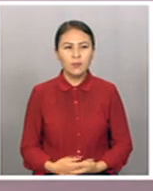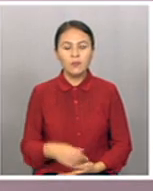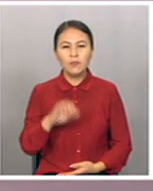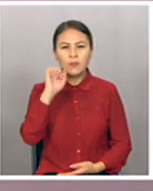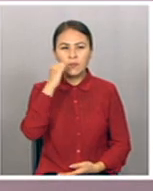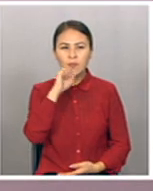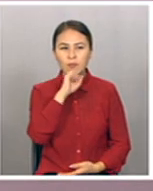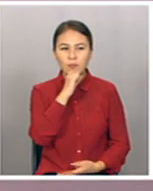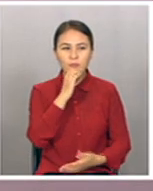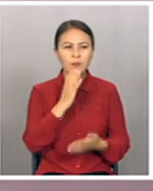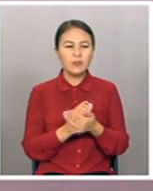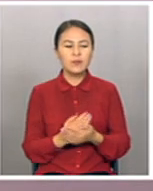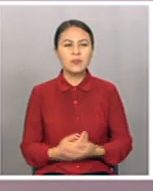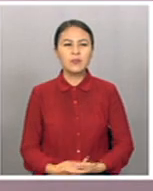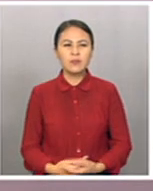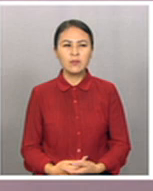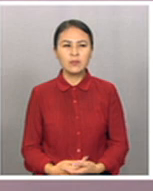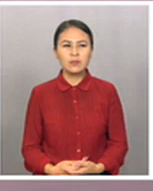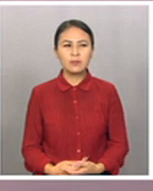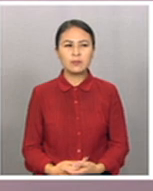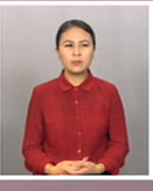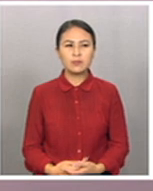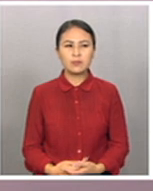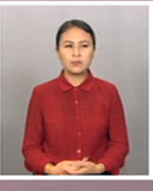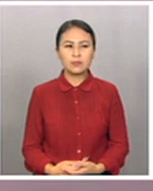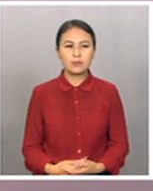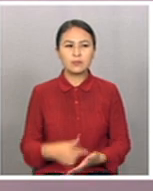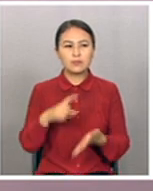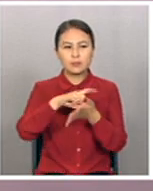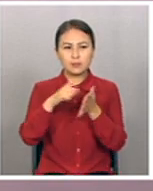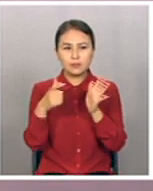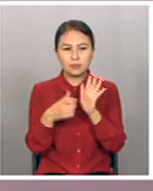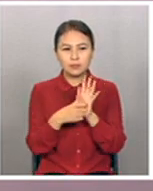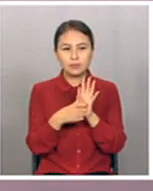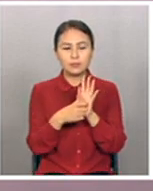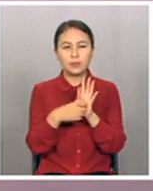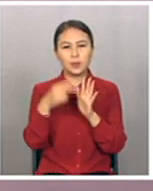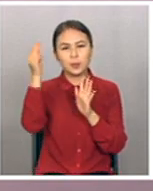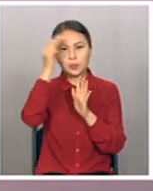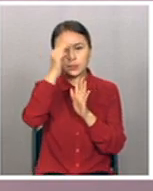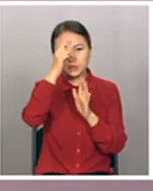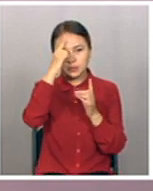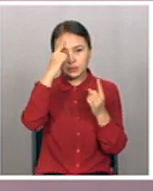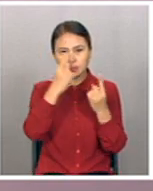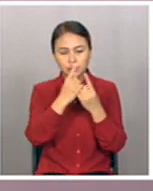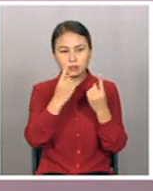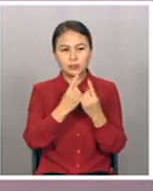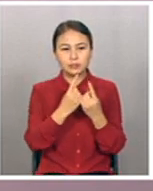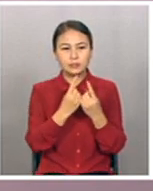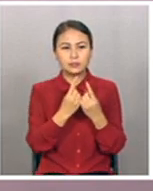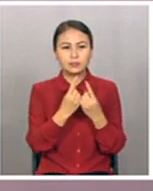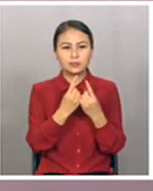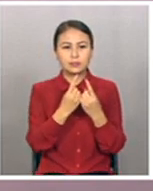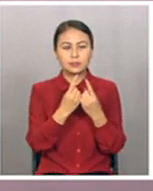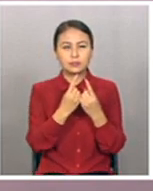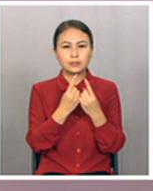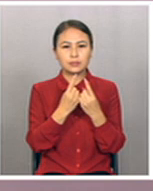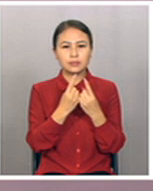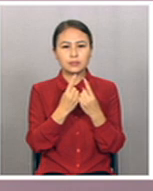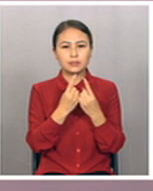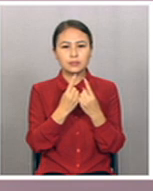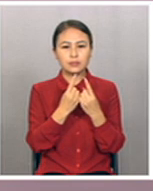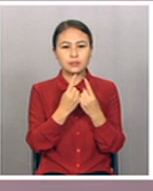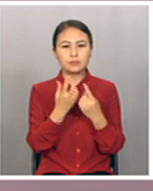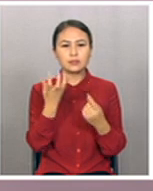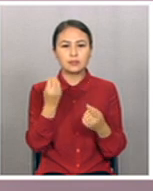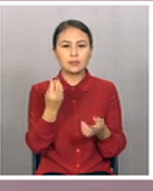Ата-әжесімен қарым-қатынас жасайды. Сыныптағы оқушылармен қарым-қатынас жасайды. Тағы